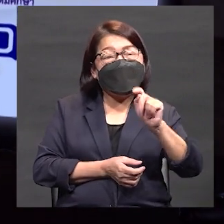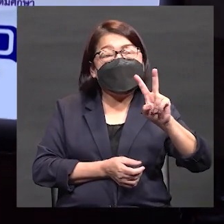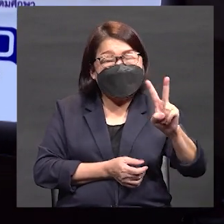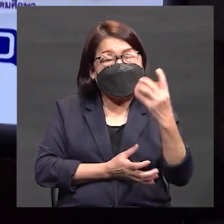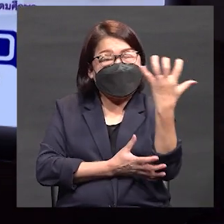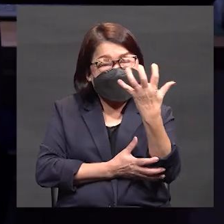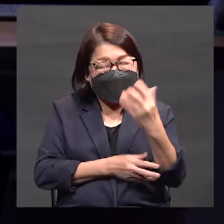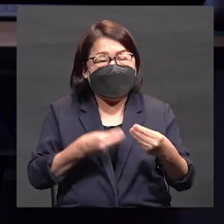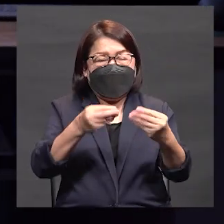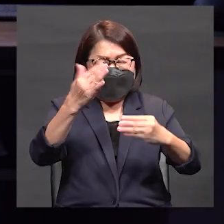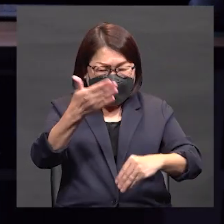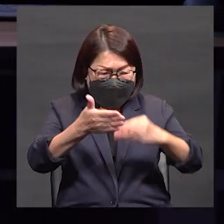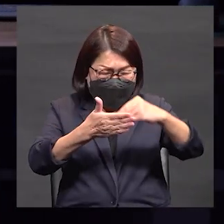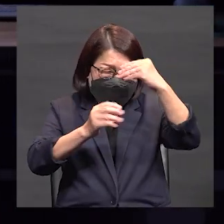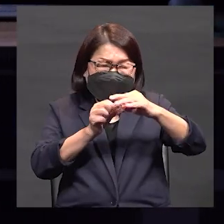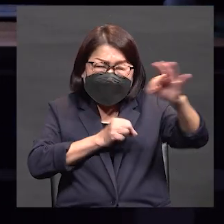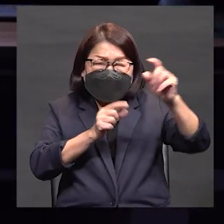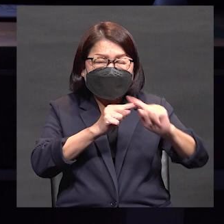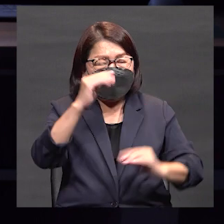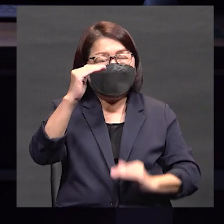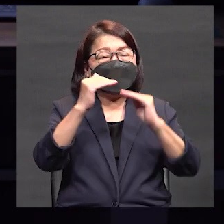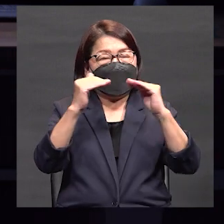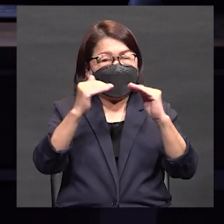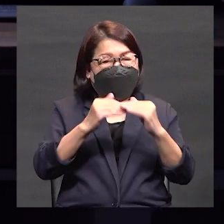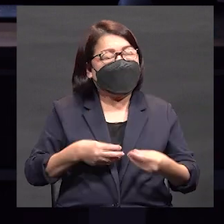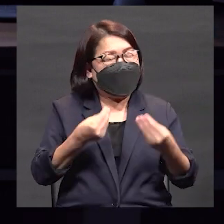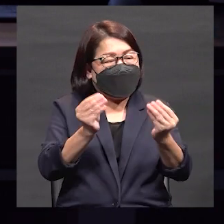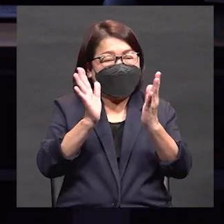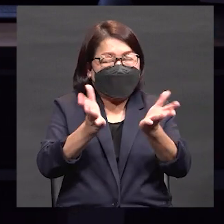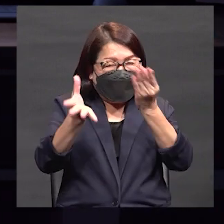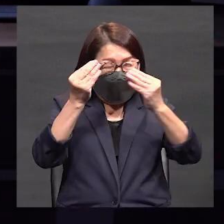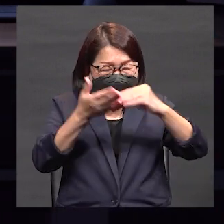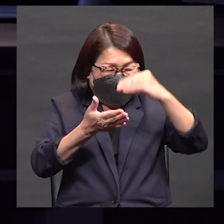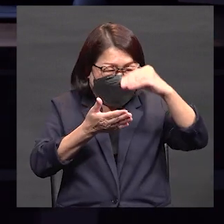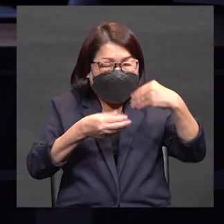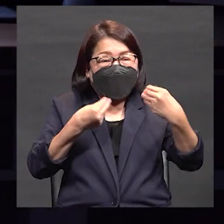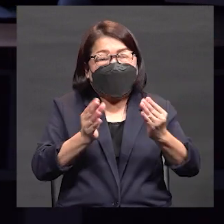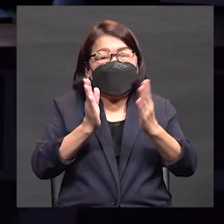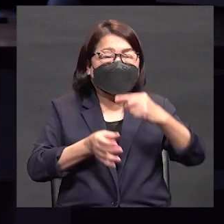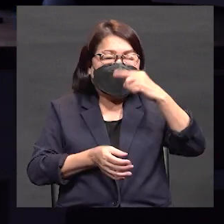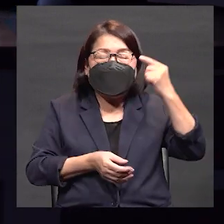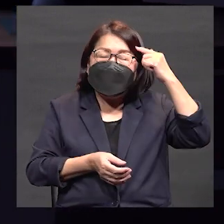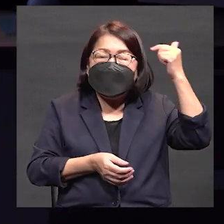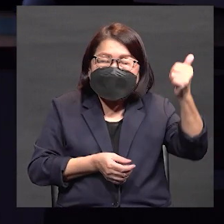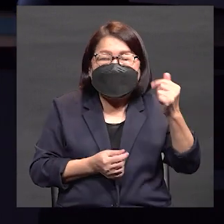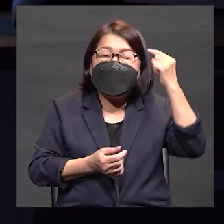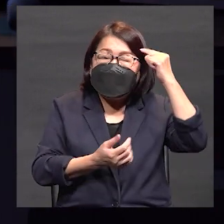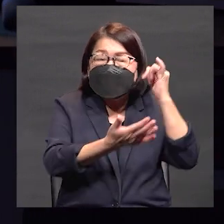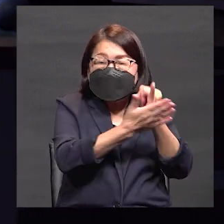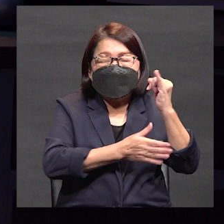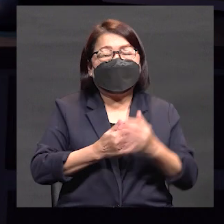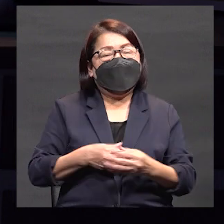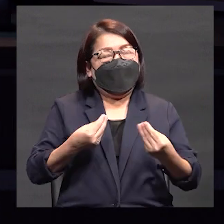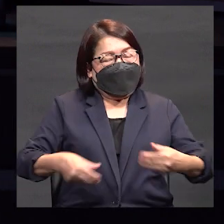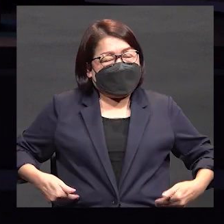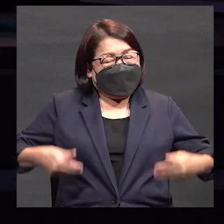การศึกษาเพราะท่านอยากให้การศึกษาสร้างให้คนไทยมีทัศนคติที่ดีและถูกต้องมีพื้นฐานชีวิต